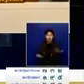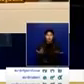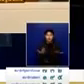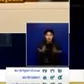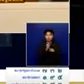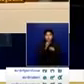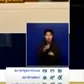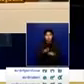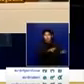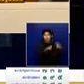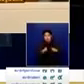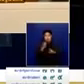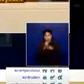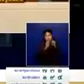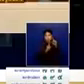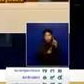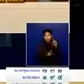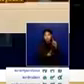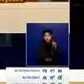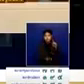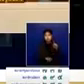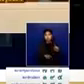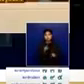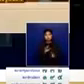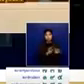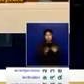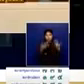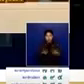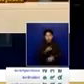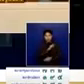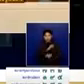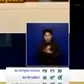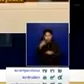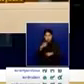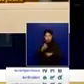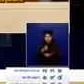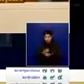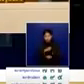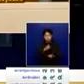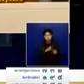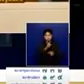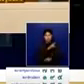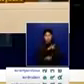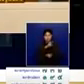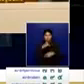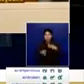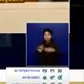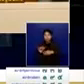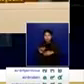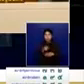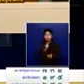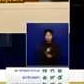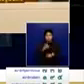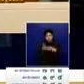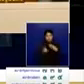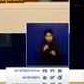นในครอบครัวของท่านหรือไม่ผมก็เรียนไปแล้วว่าผมเข้ามาด้วยอะไรหน้าที่ผมจบหรือยังถ้ายังไม่จบผมก็จะเป็นต้องทำให้มันจบจะจบด้วยอะไรก็แล้วแต่นะครับ